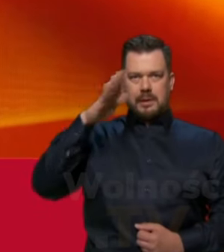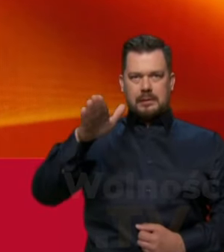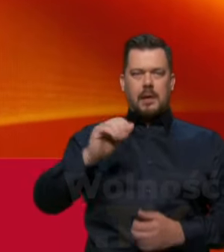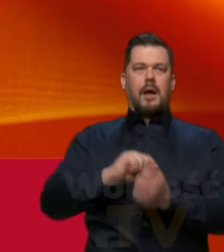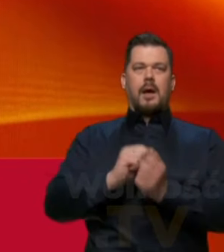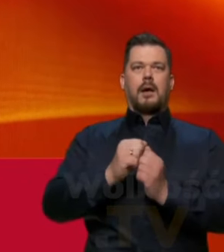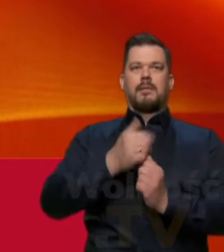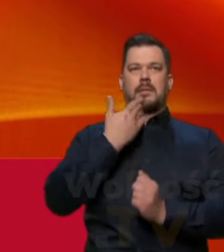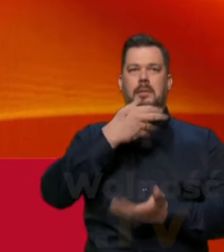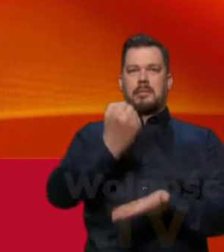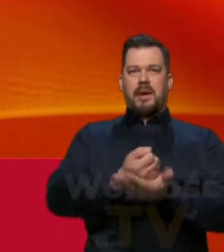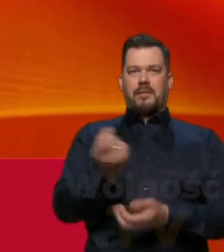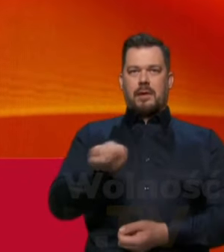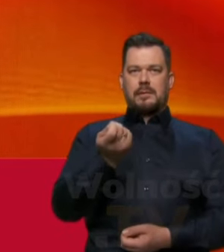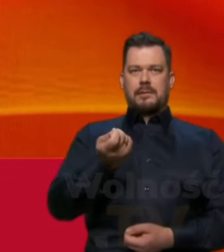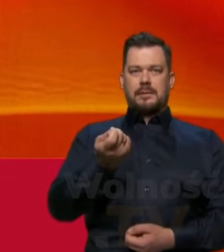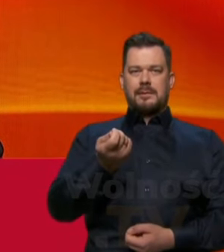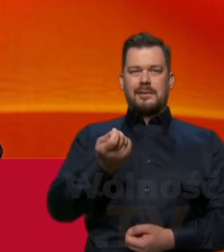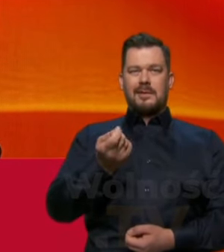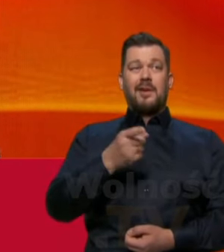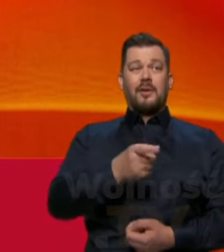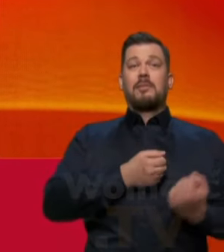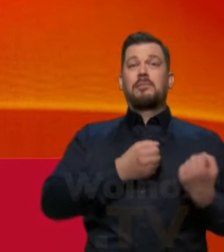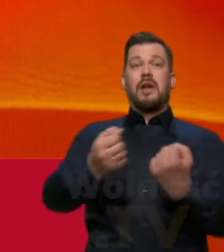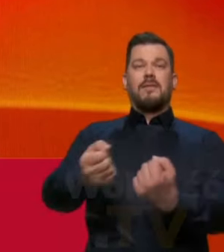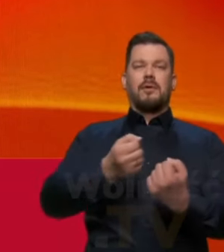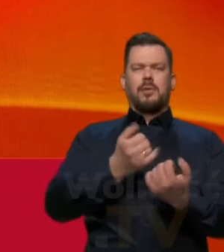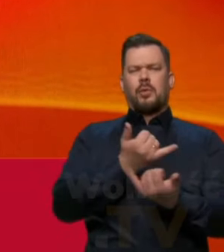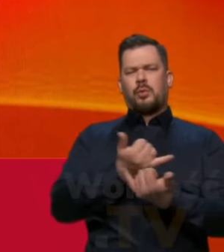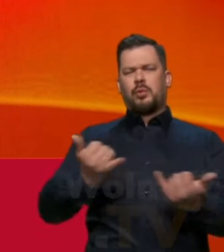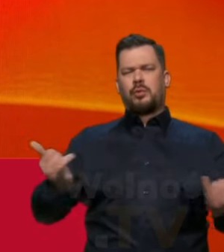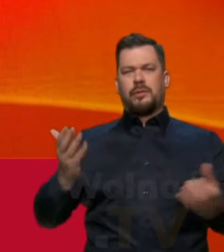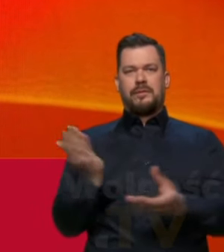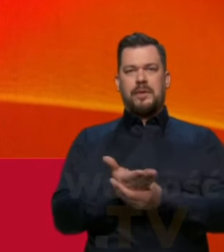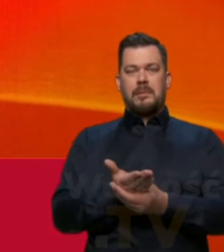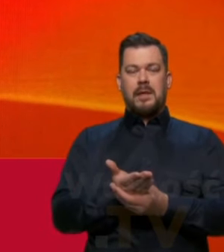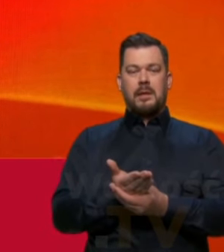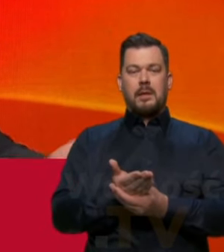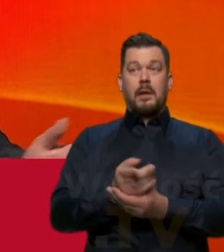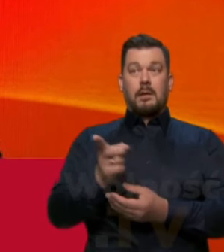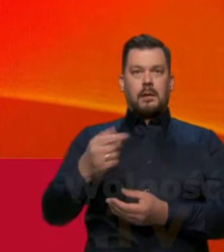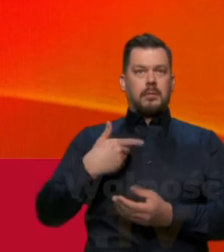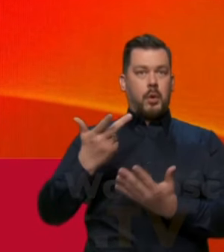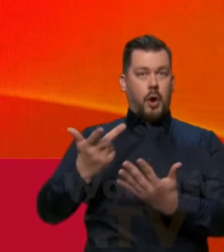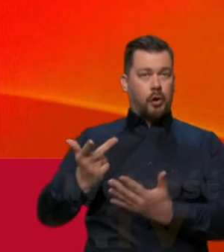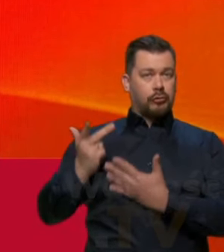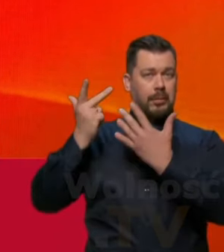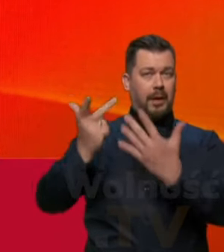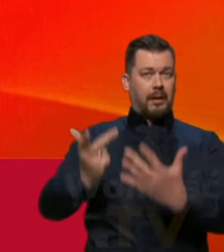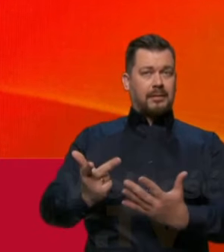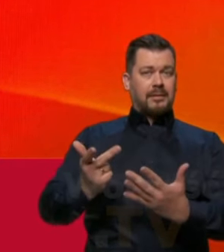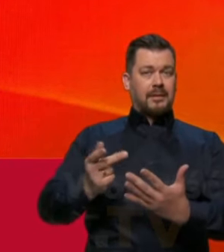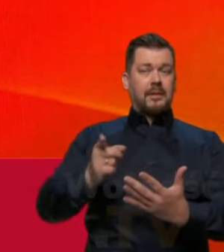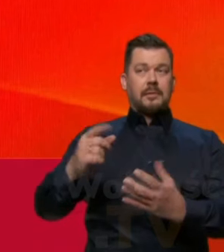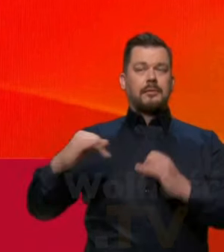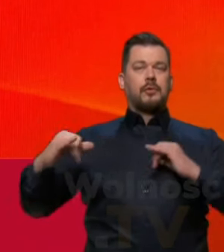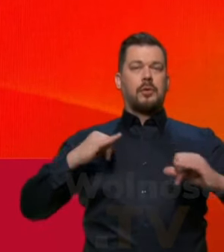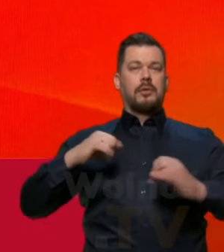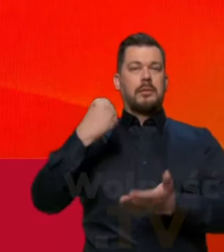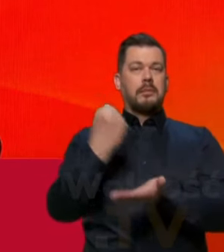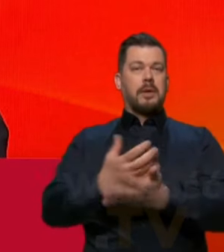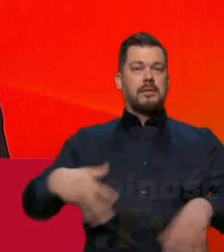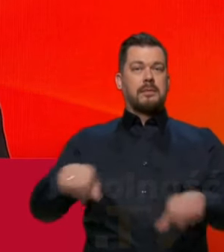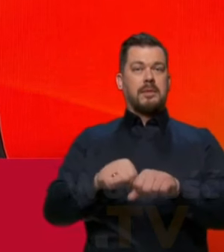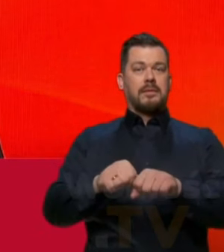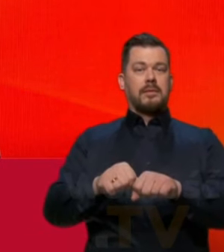ma prawdziwego prawa jazdy. A większość przewoźników jeżdżących w Warszawie, i to jest zmiana, która zaszła za 8 lat ostatnich rządów Prawa i